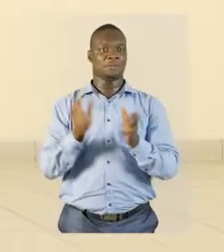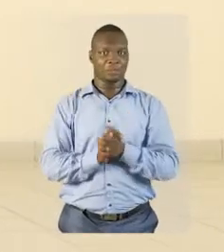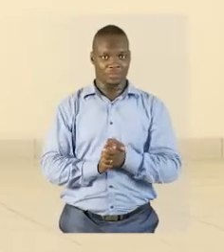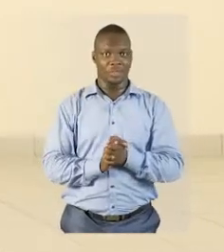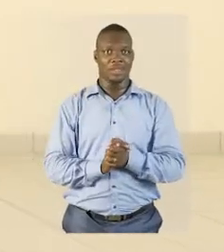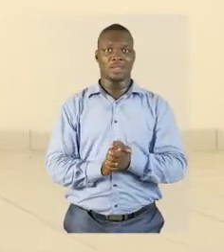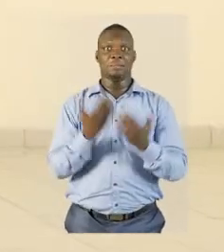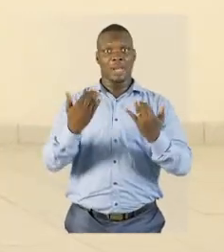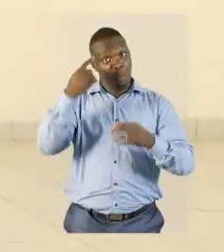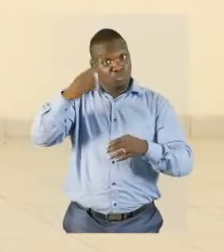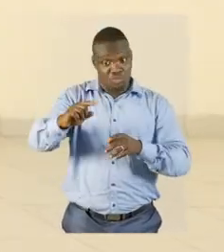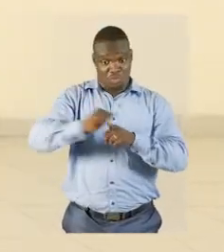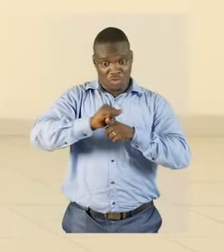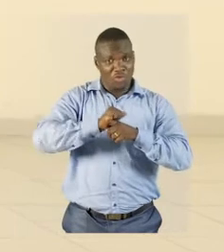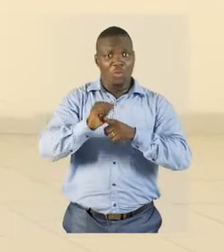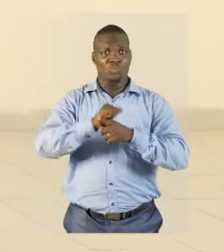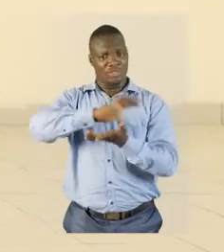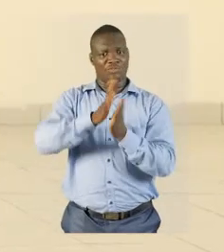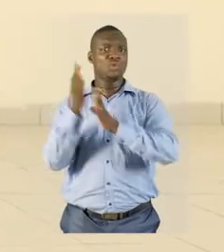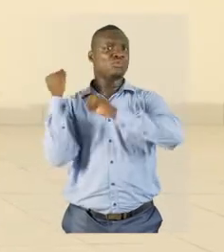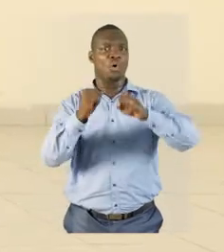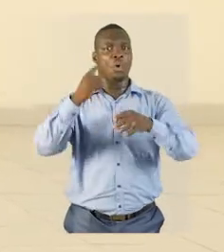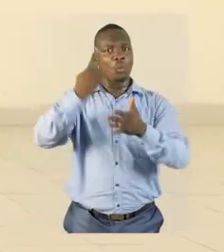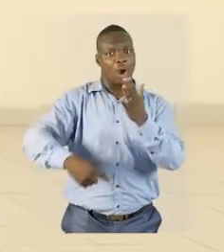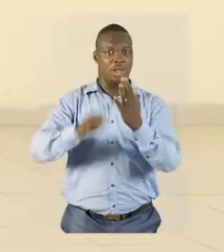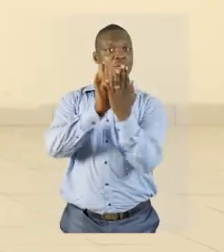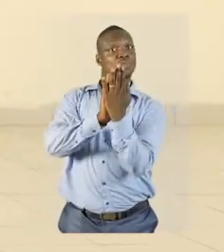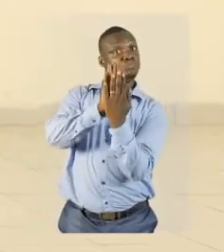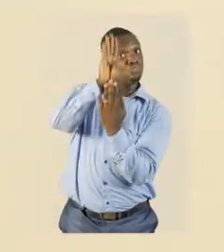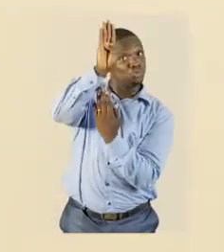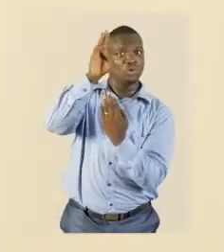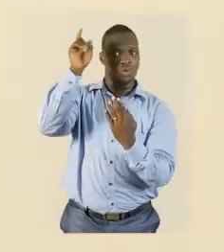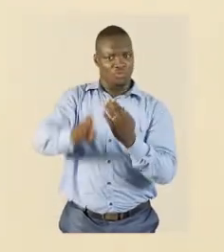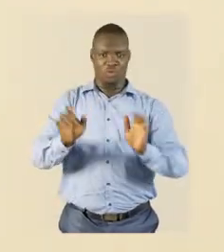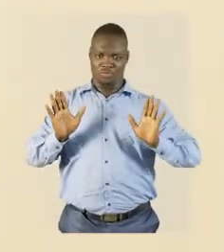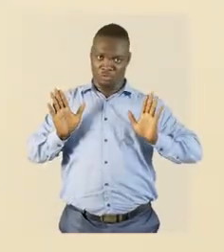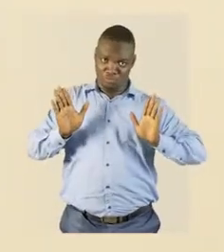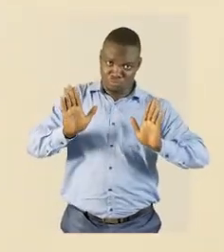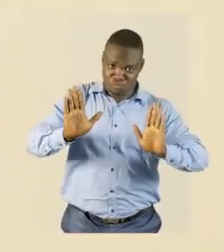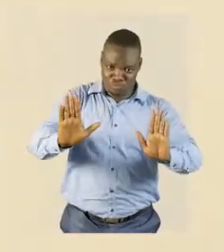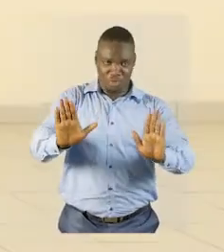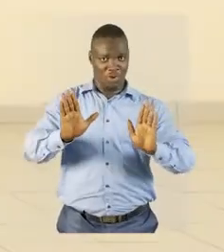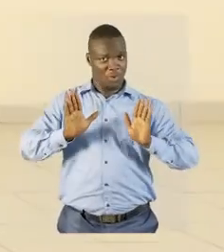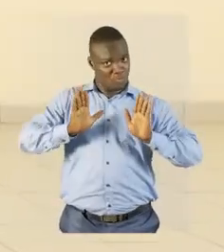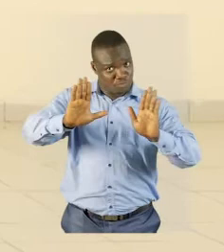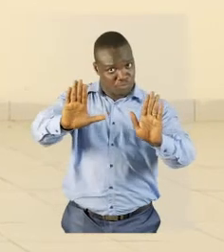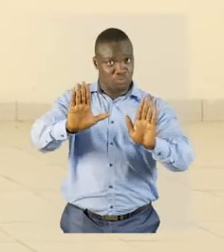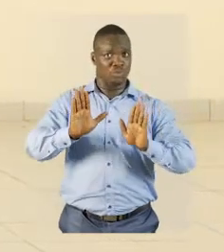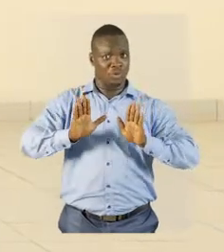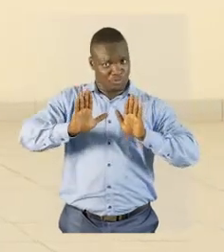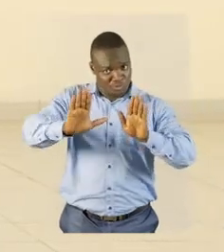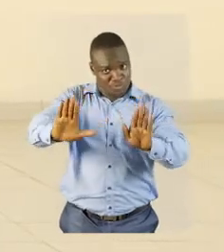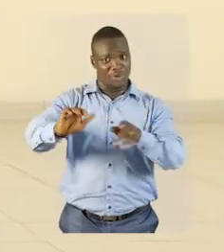on a le mur. On va pousser le mur et on revient. Pousser le mur, voilà, pour travailler sur le bras. Pousser encore une